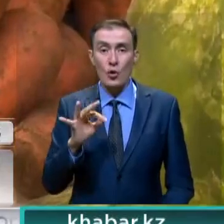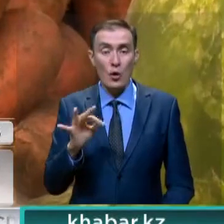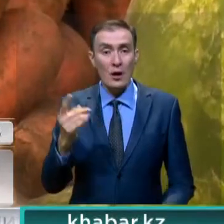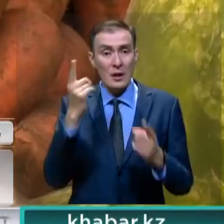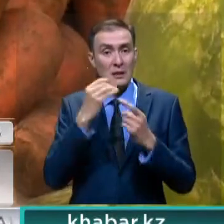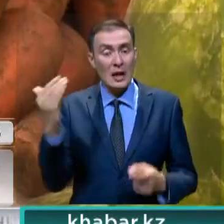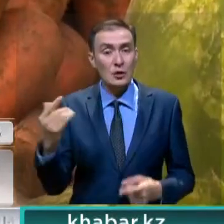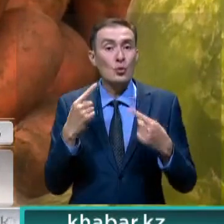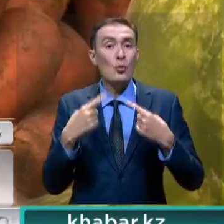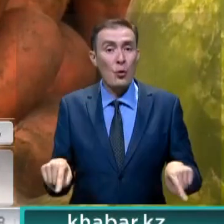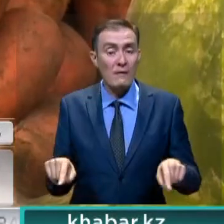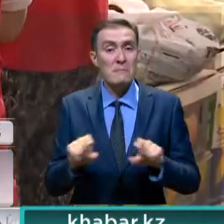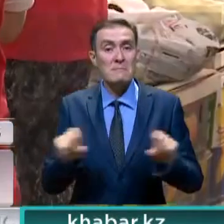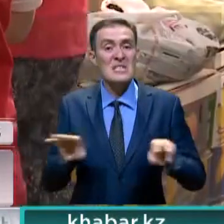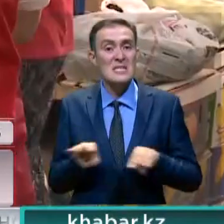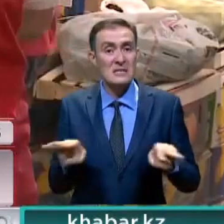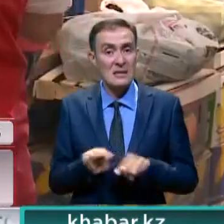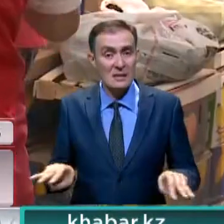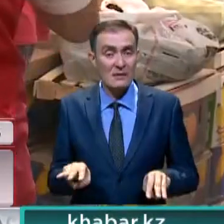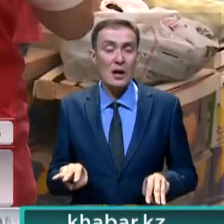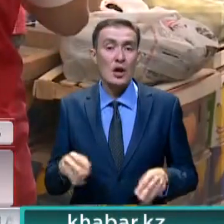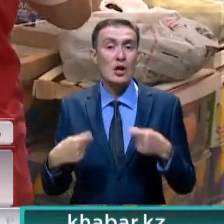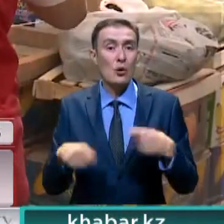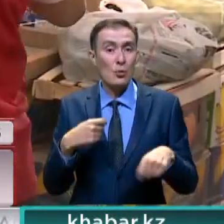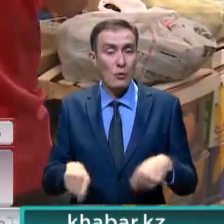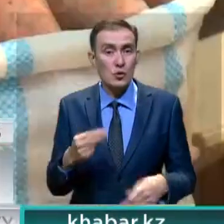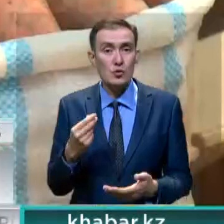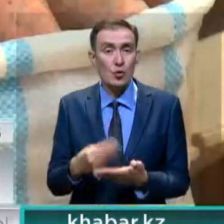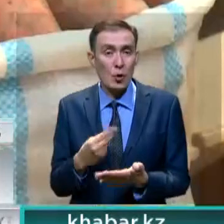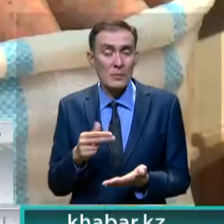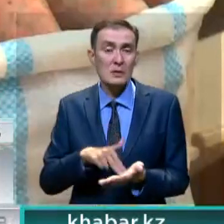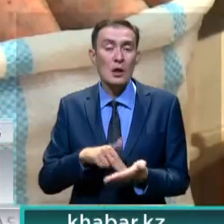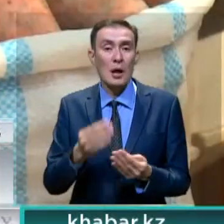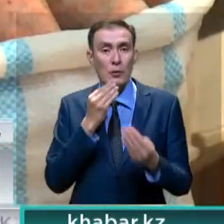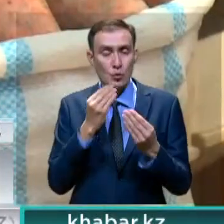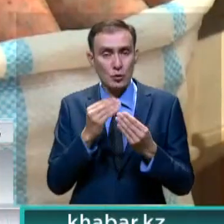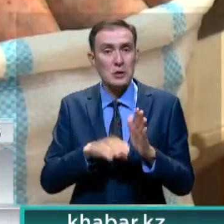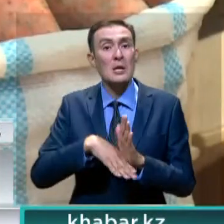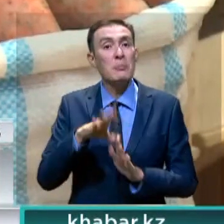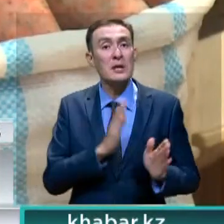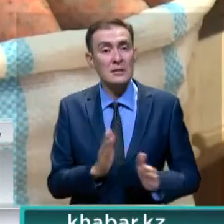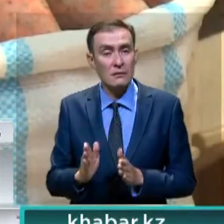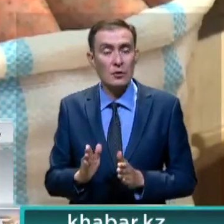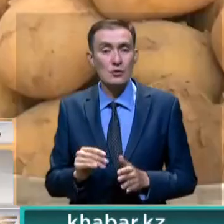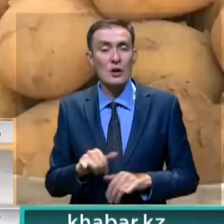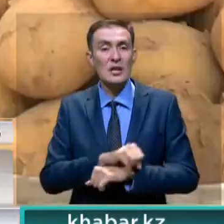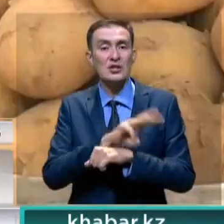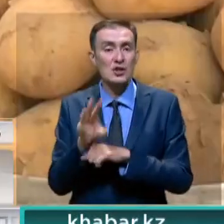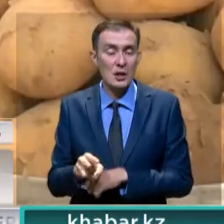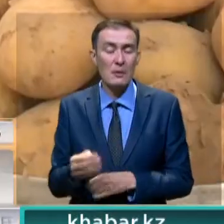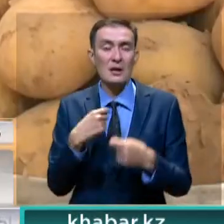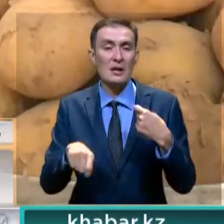11,5%. Однако, по данным уже другого ведомства, Минторговли, цены на продукты все-таки стабилизировались на фоне насыщения